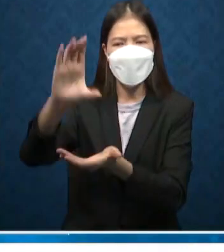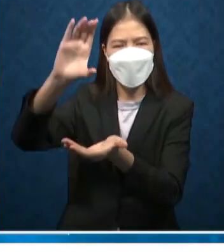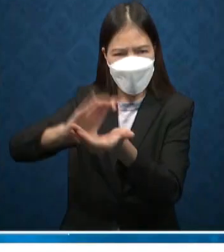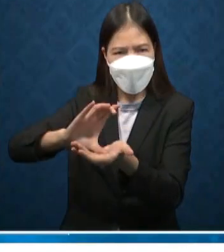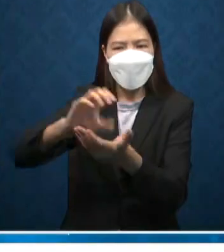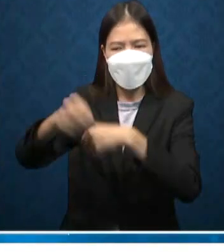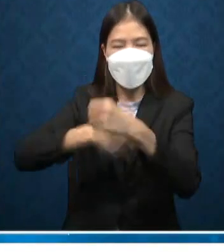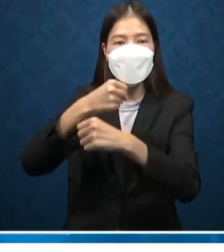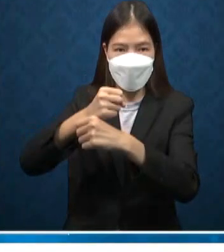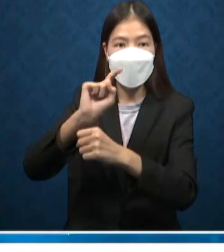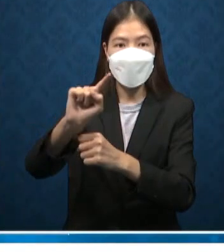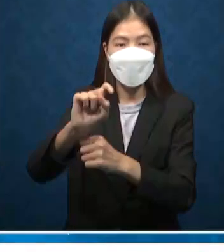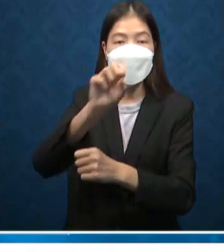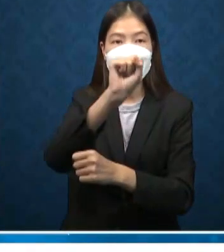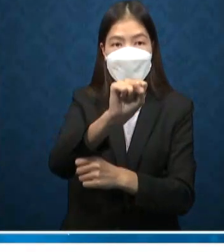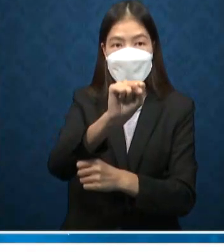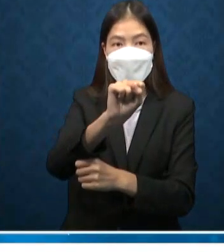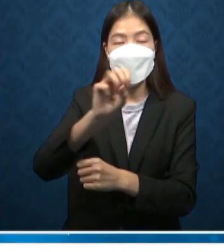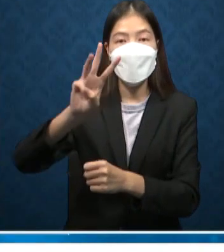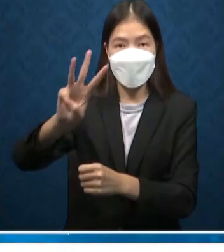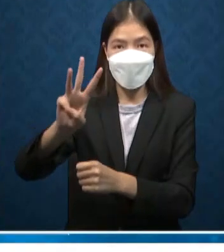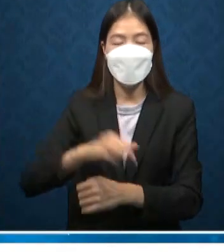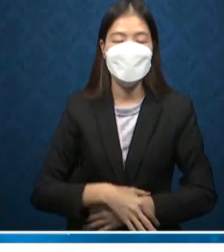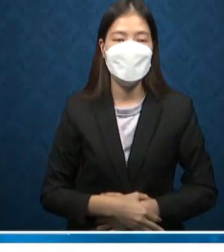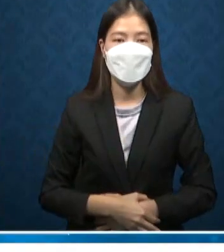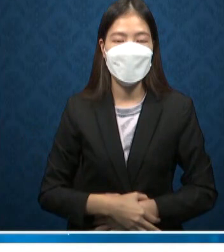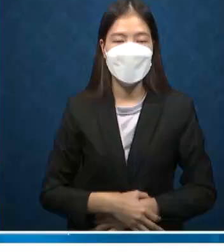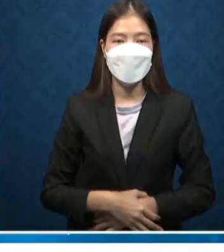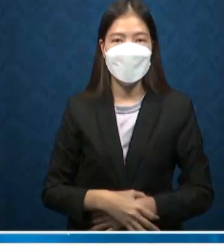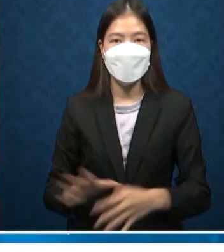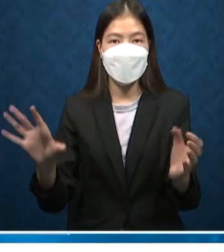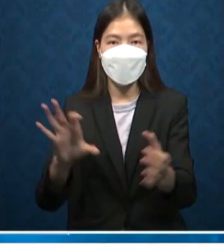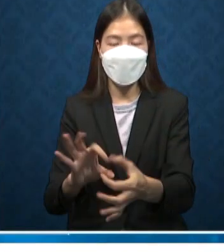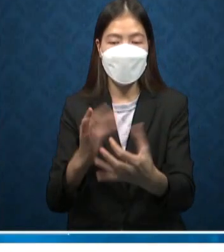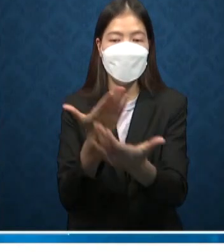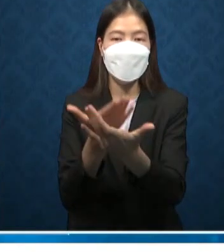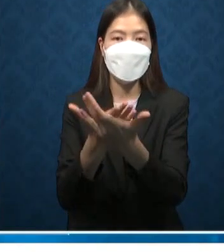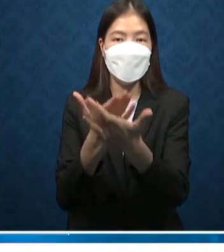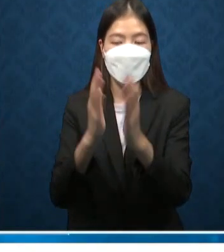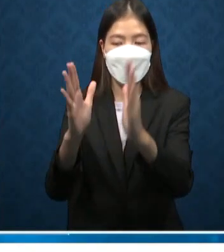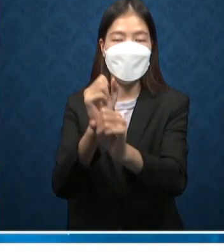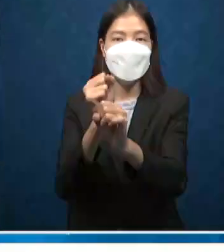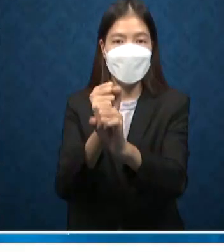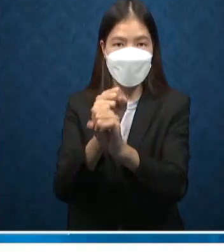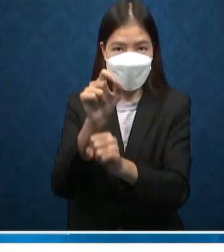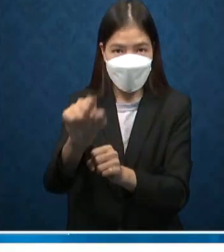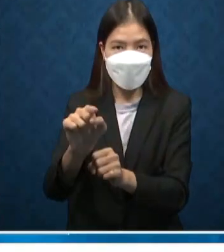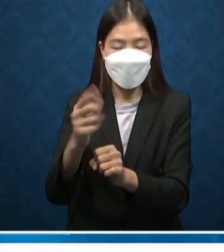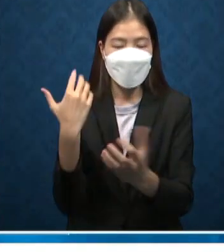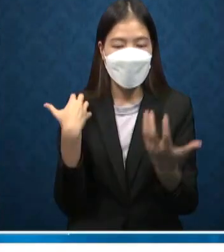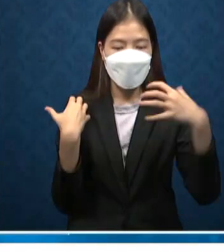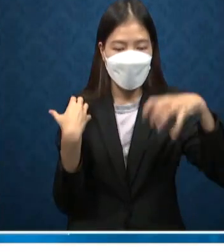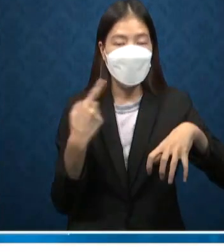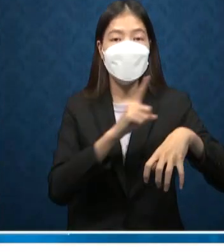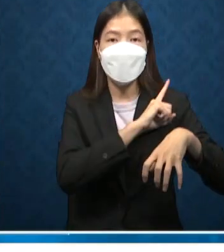ำปีของวุฒิสภานะครับในเรื่องเกี่ยวกับงบบุคลากรนั่นคือการที่จะต้องให้หน่วยงานที่เกี่ยว